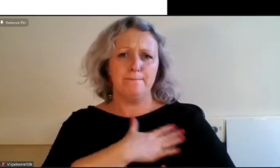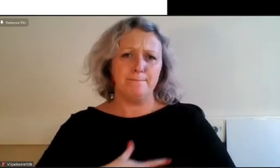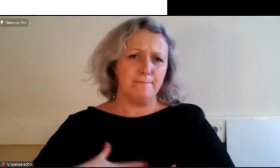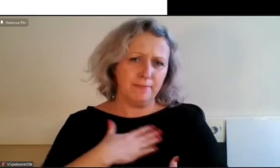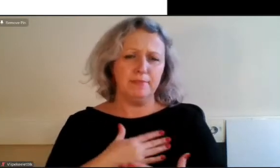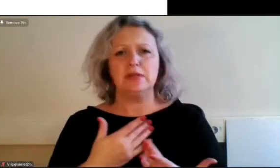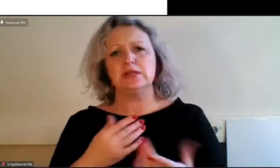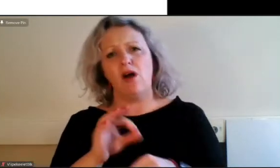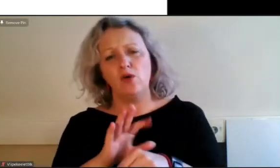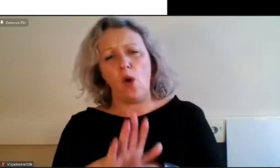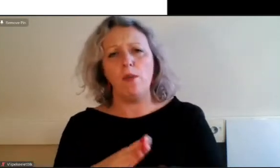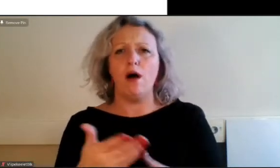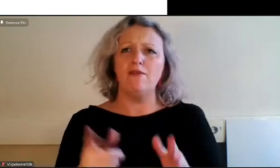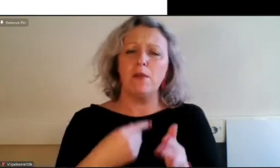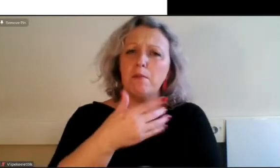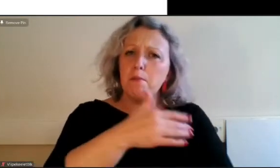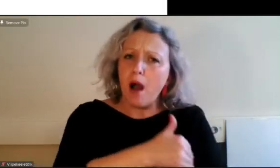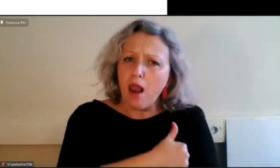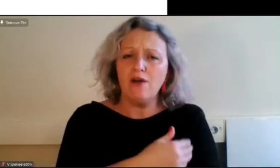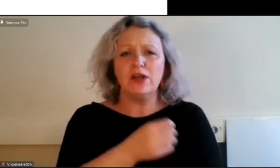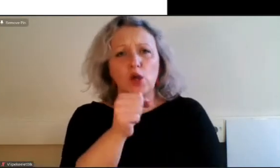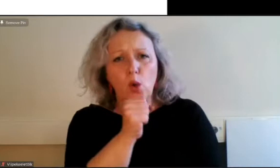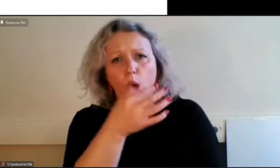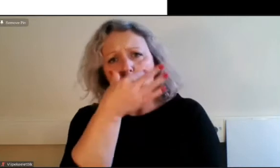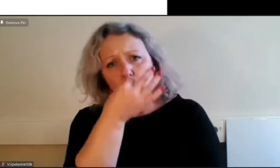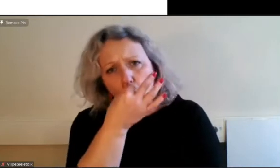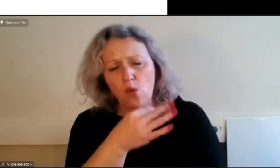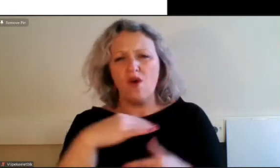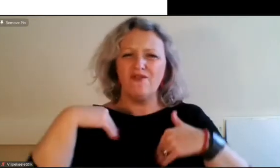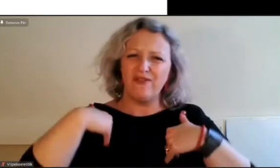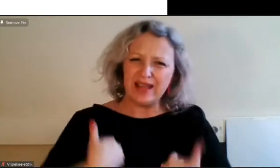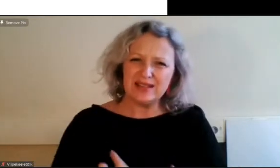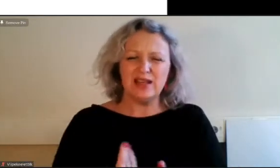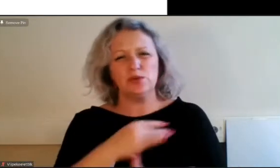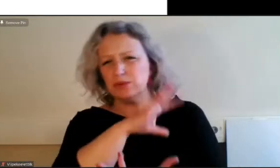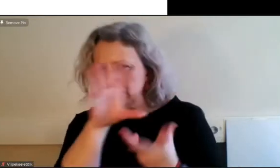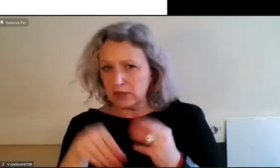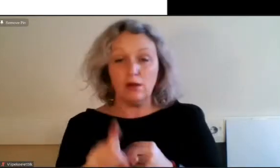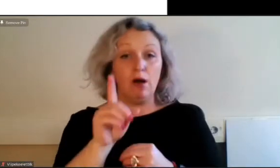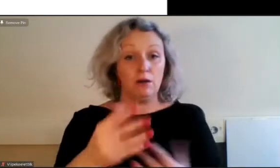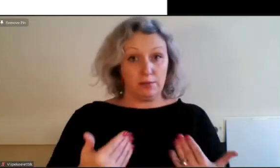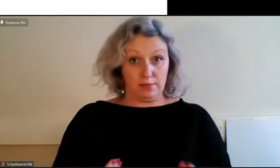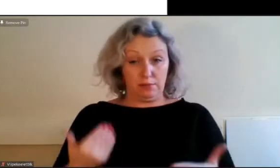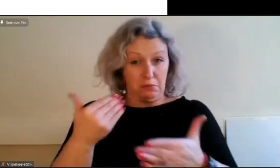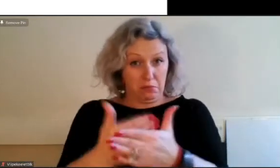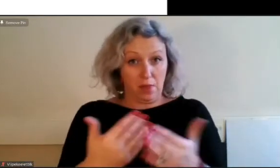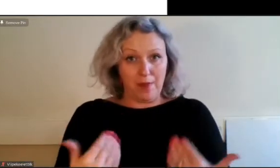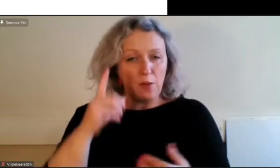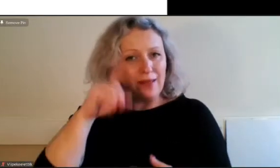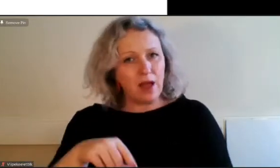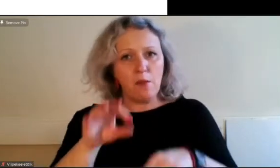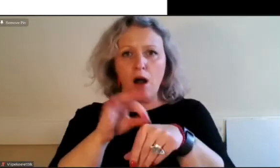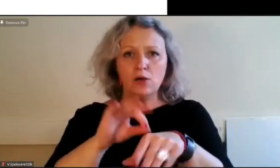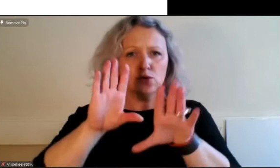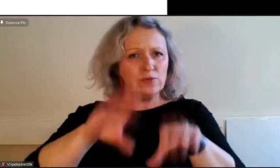hingamisteede haiguse nähud nagu palavik, köha, nohu ja väsimus ja selline üldine haige olemise tunne. Aga tänaseks me